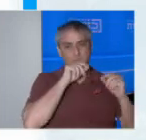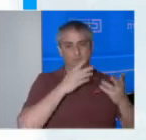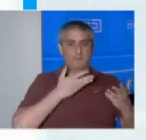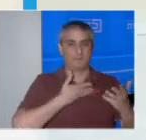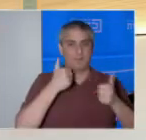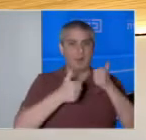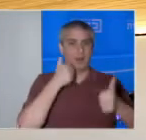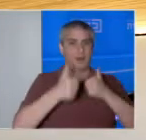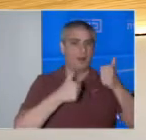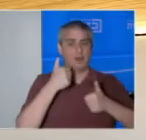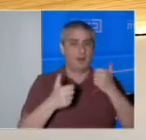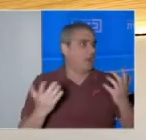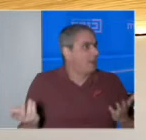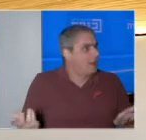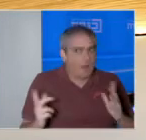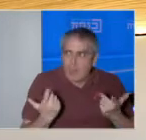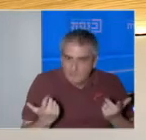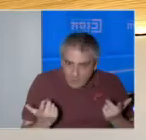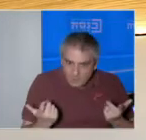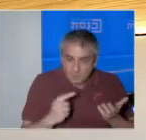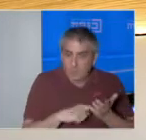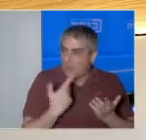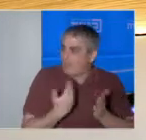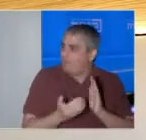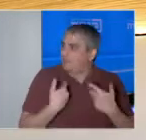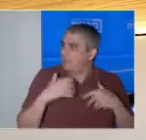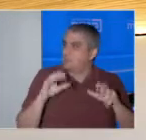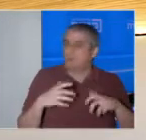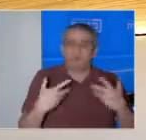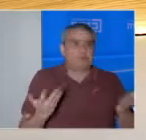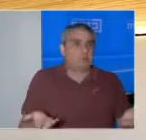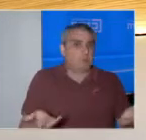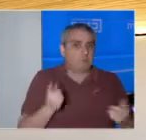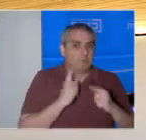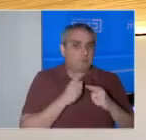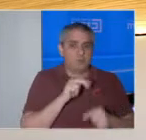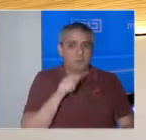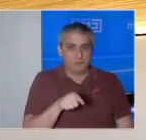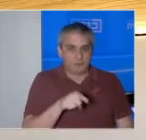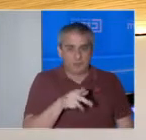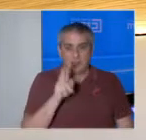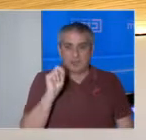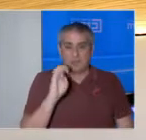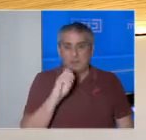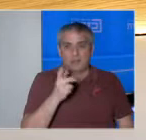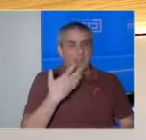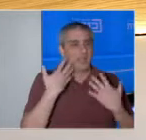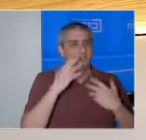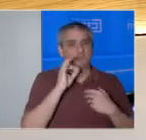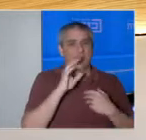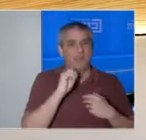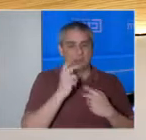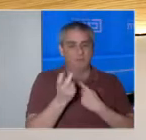ומקבלים לייקים. למה זה? כי אולי חסר לנו גשם. ובדיוק בעניין הזה, נחום מליק, חזר ראשיים של